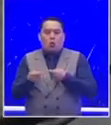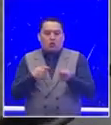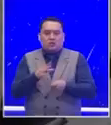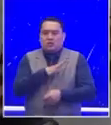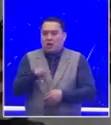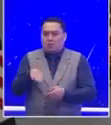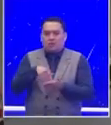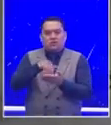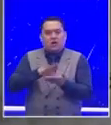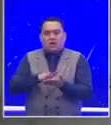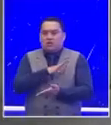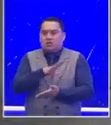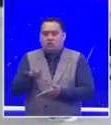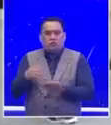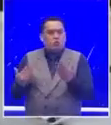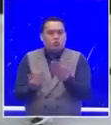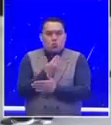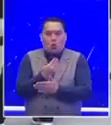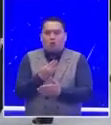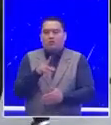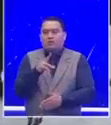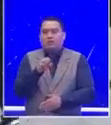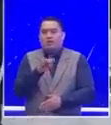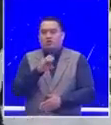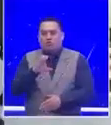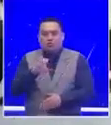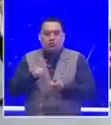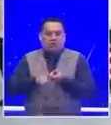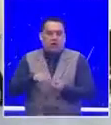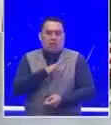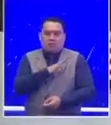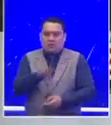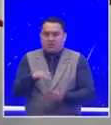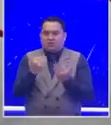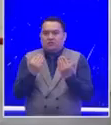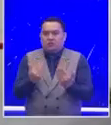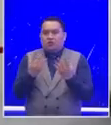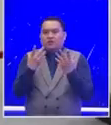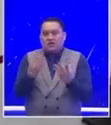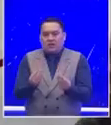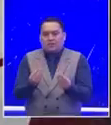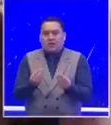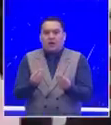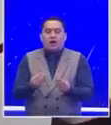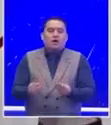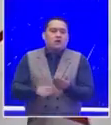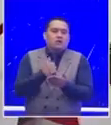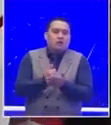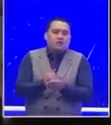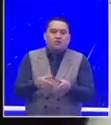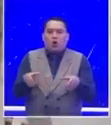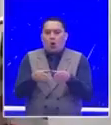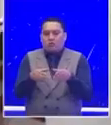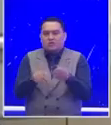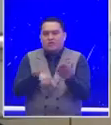было зарегистрировано ни одного нового подтвержденного случая заражения COVID-19. Вместе с тем, как заявил председатель